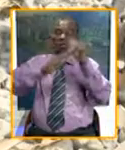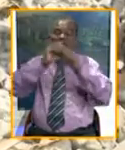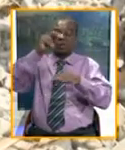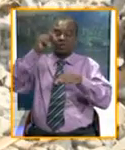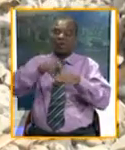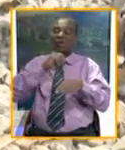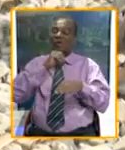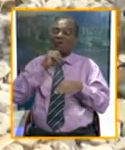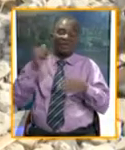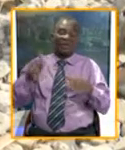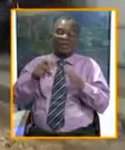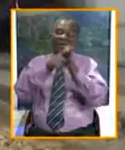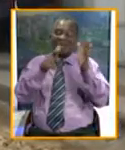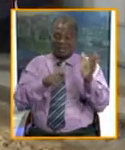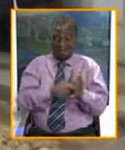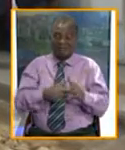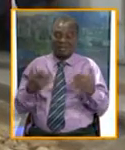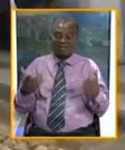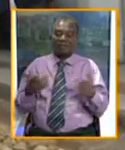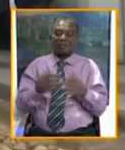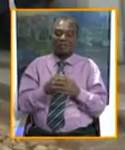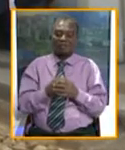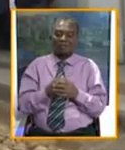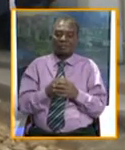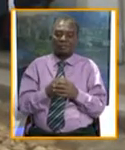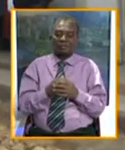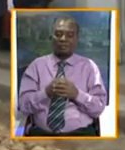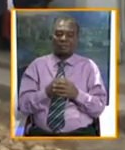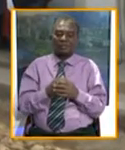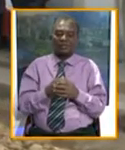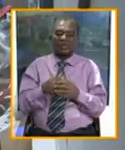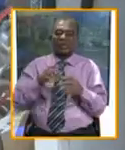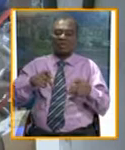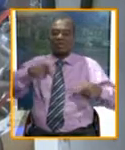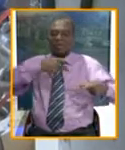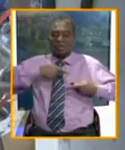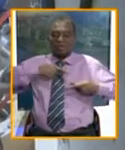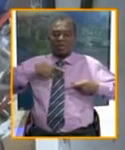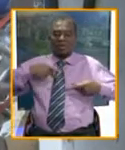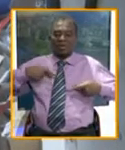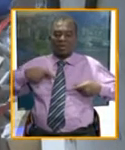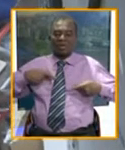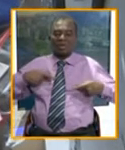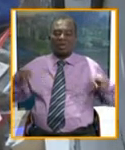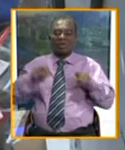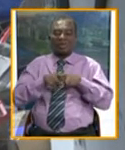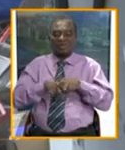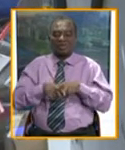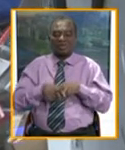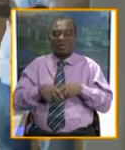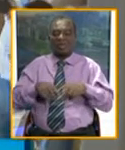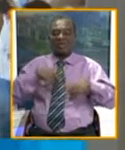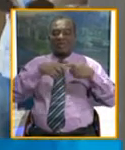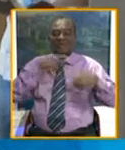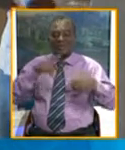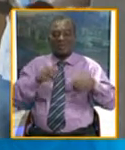feront désormais l'objet de saisies, a prévenu le ministre Bruno Koné. Leurs propriétaires, quant à eux, risquent des peines de prison allant de